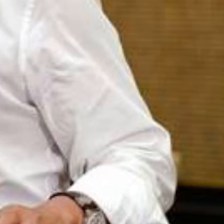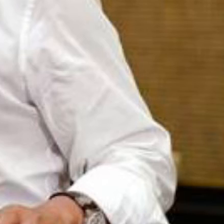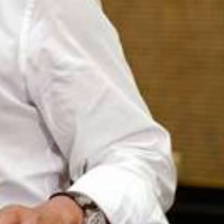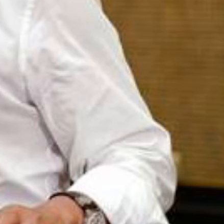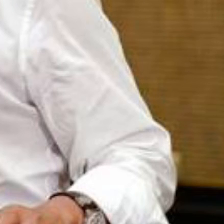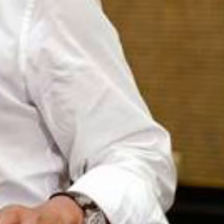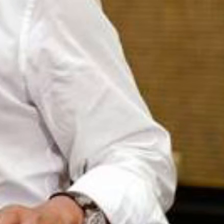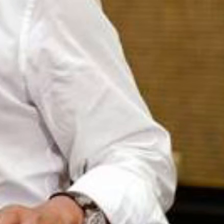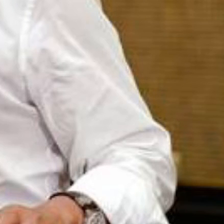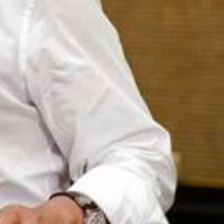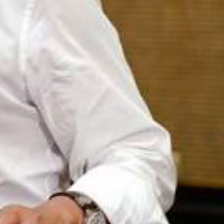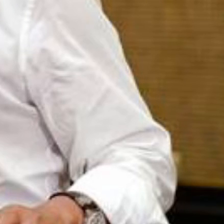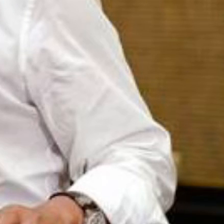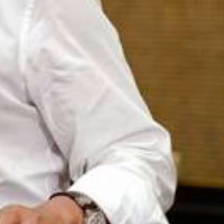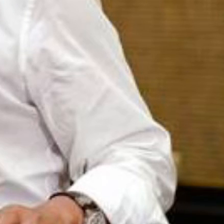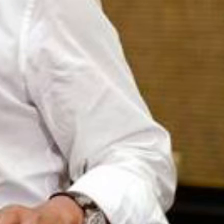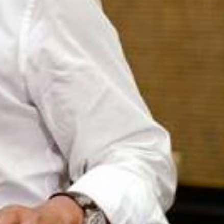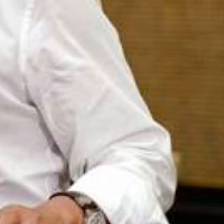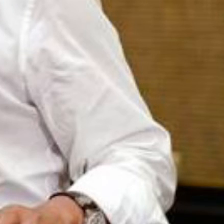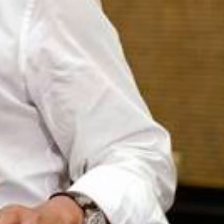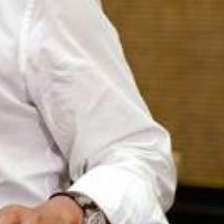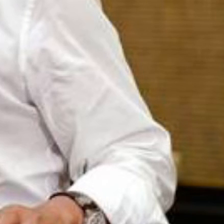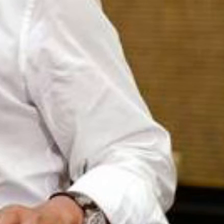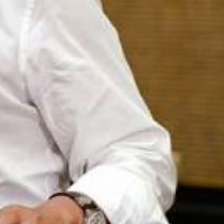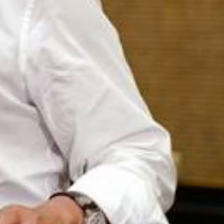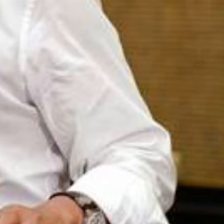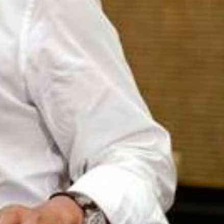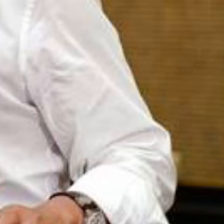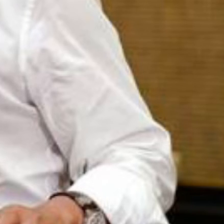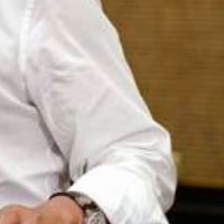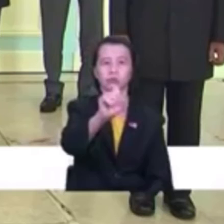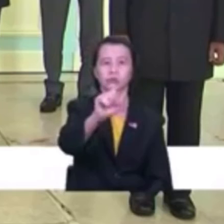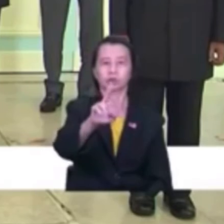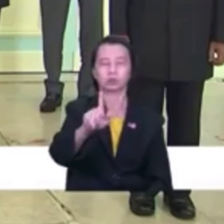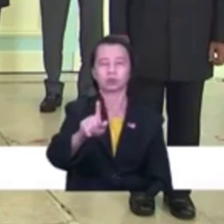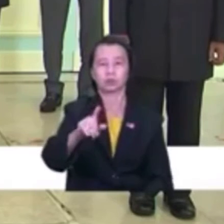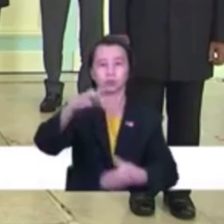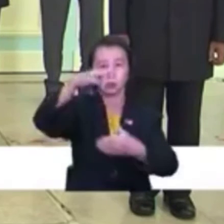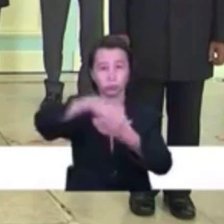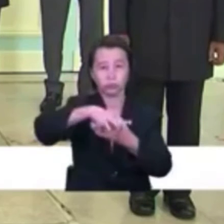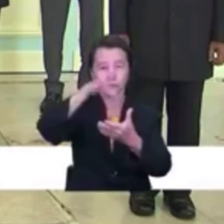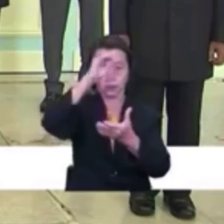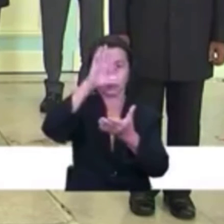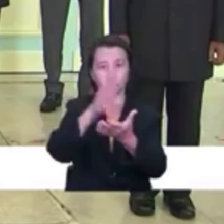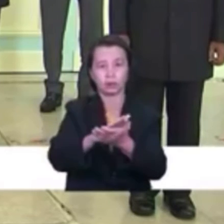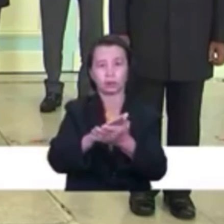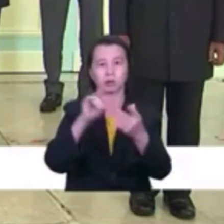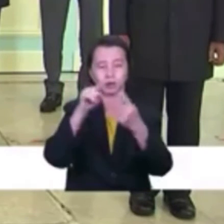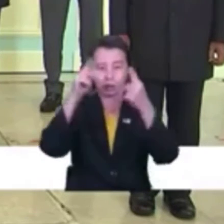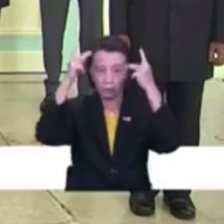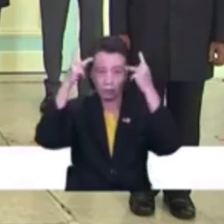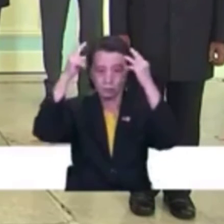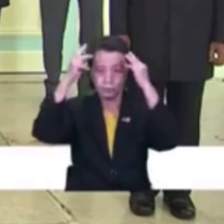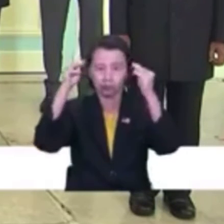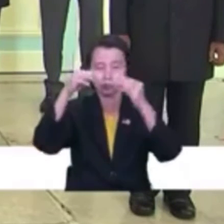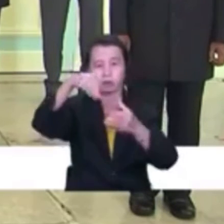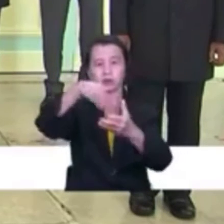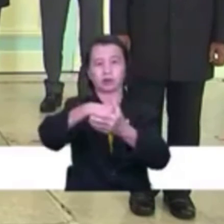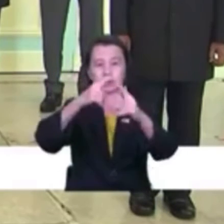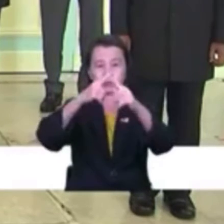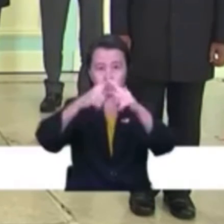oleh menteri berkata pihaknya telah mencapai satu KTP pakai untuk berunding dengan pimpinan party party di luar perikatan nasional untuk meloloskan usulan